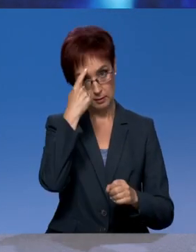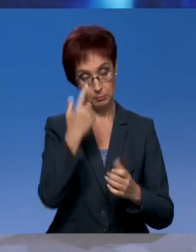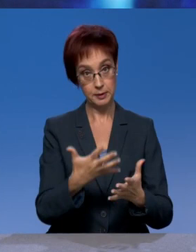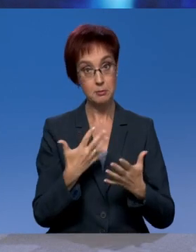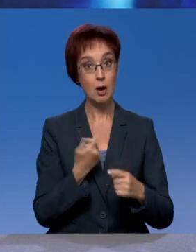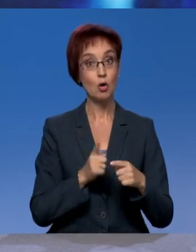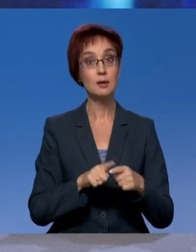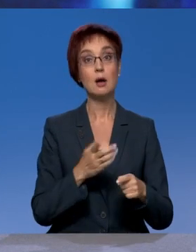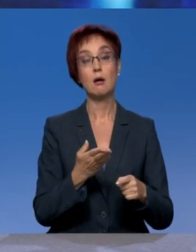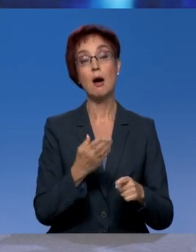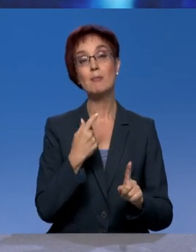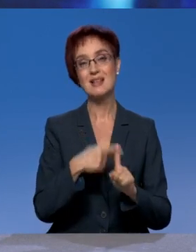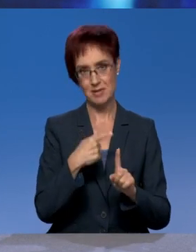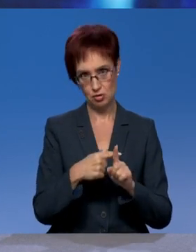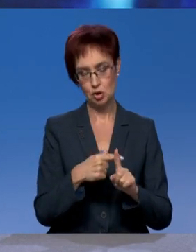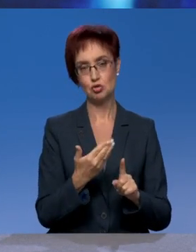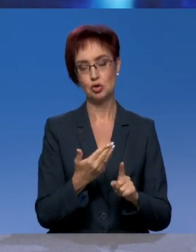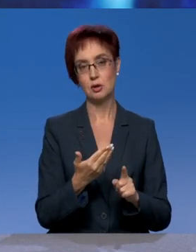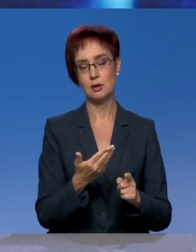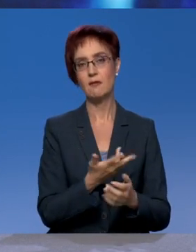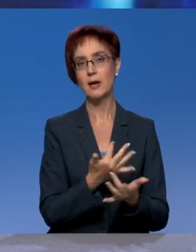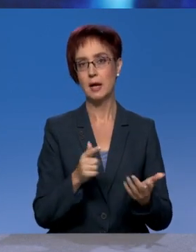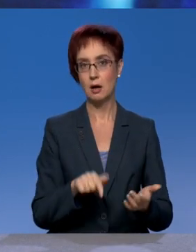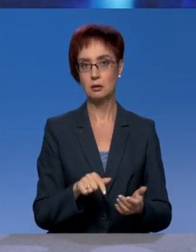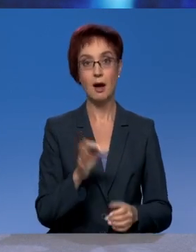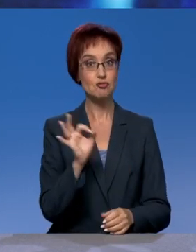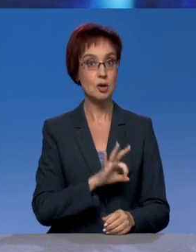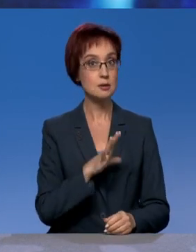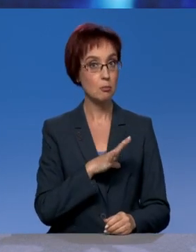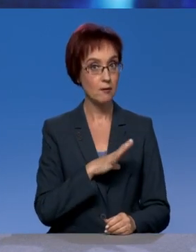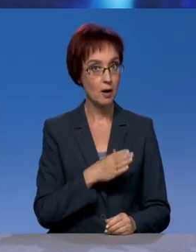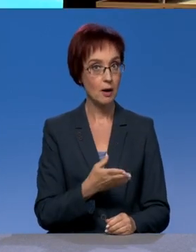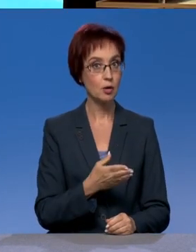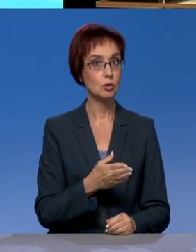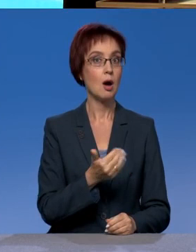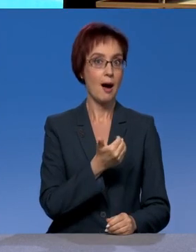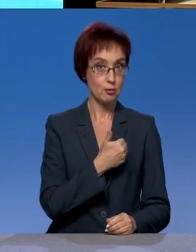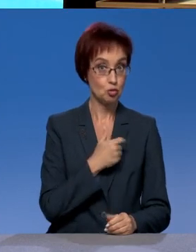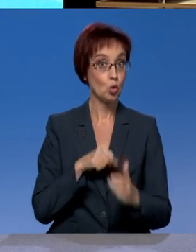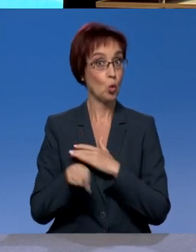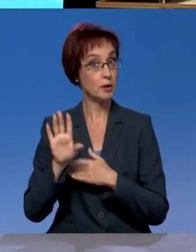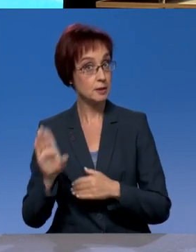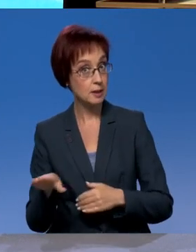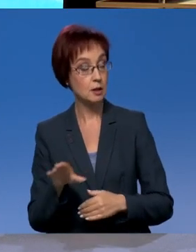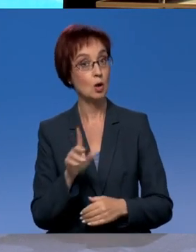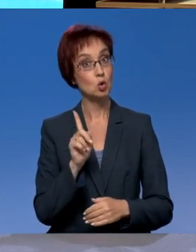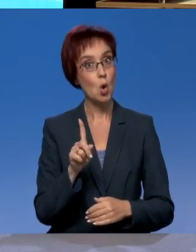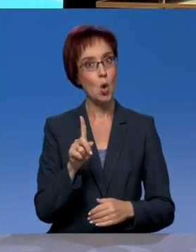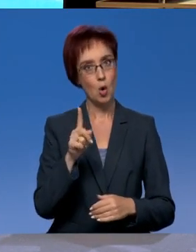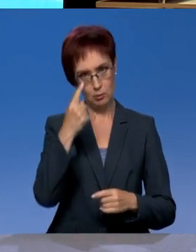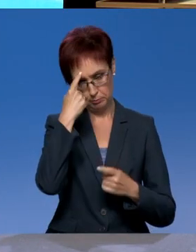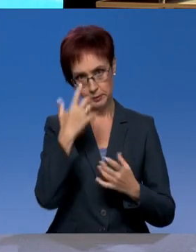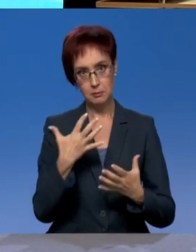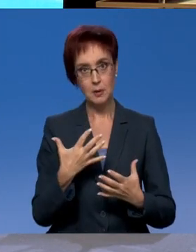работодателем. А часто бывает так, что ты понимаешь, что нельзя не остаться. То есть ты как бы хочешь уйти, но понимаешь, конечно, что работодатель найдет вот вместо